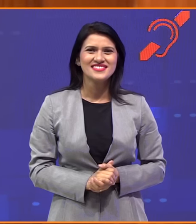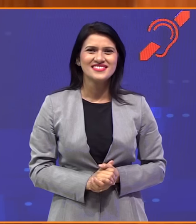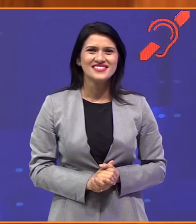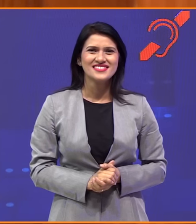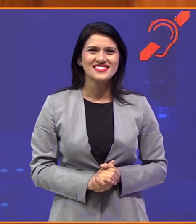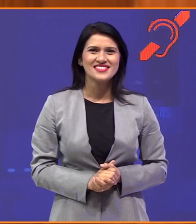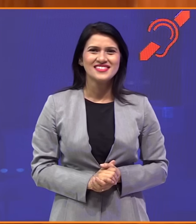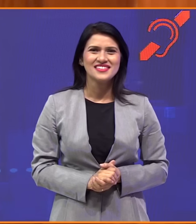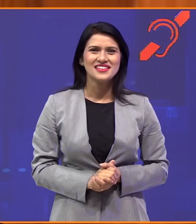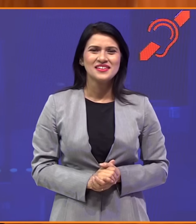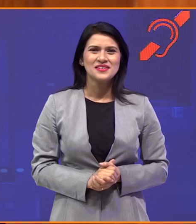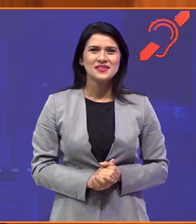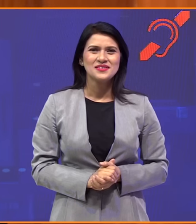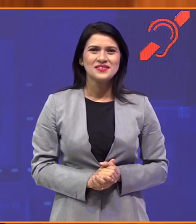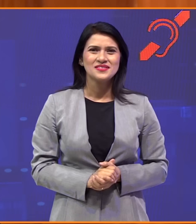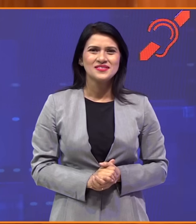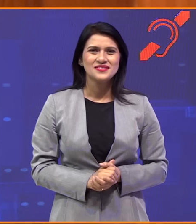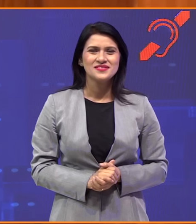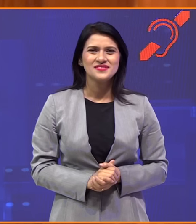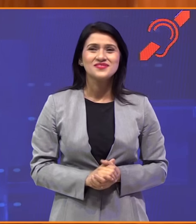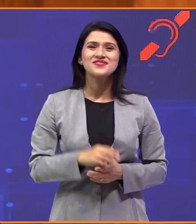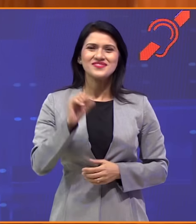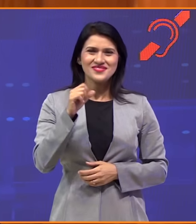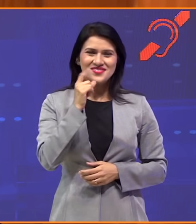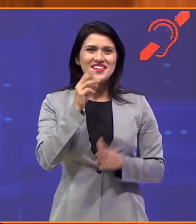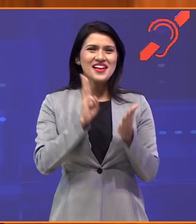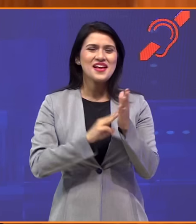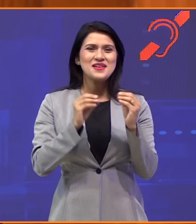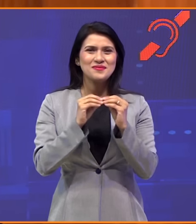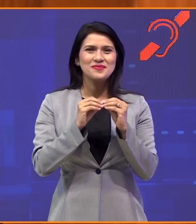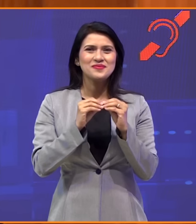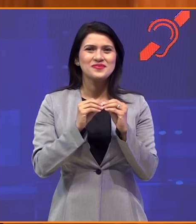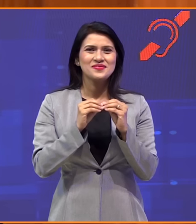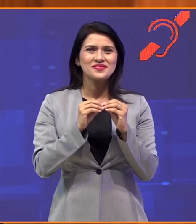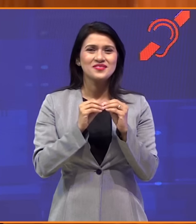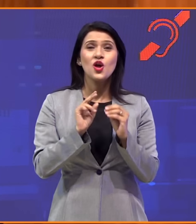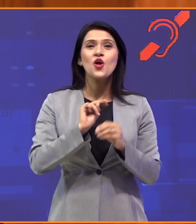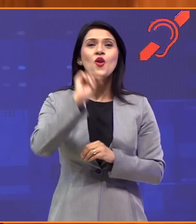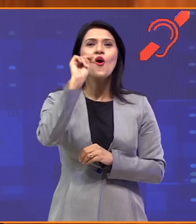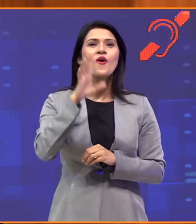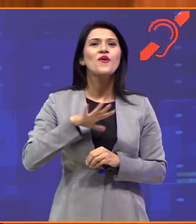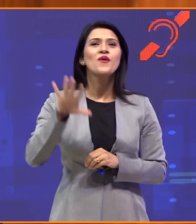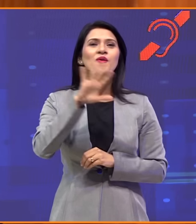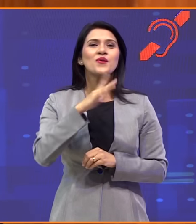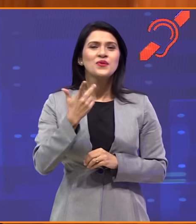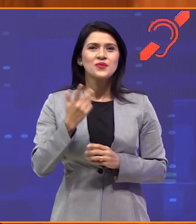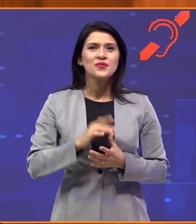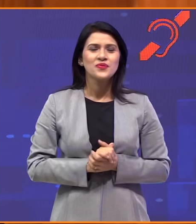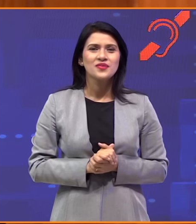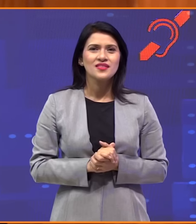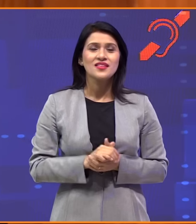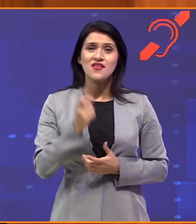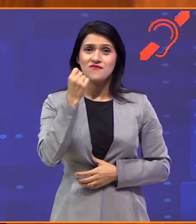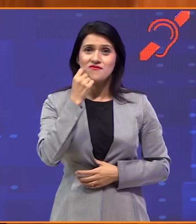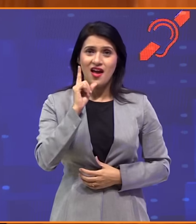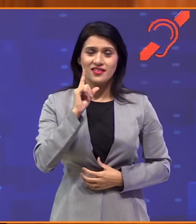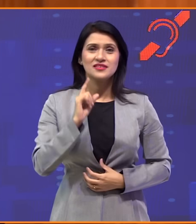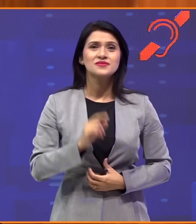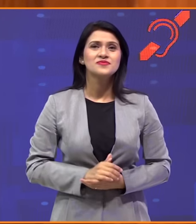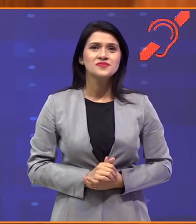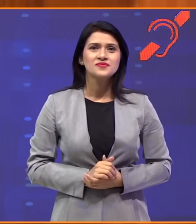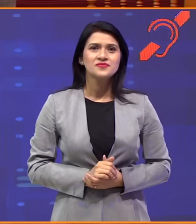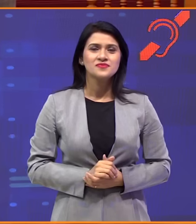जा तो उसको देखिए उसमें हमारे नॉर्थ में क्या है कि बाप जो होता है